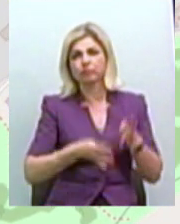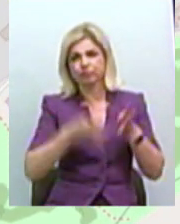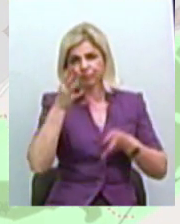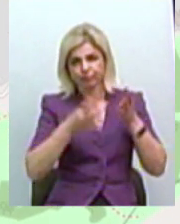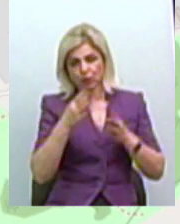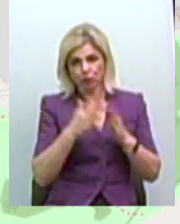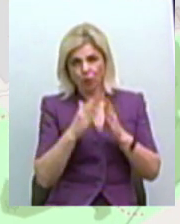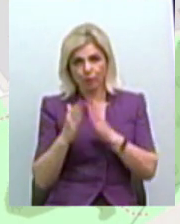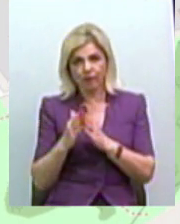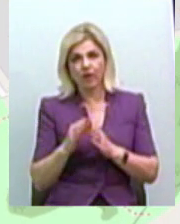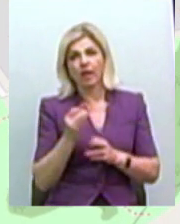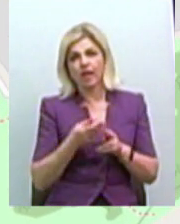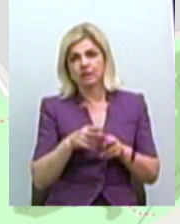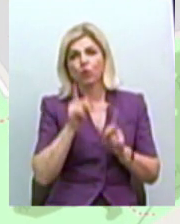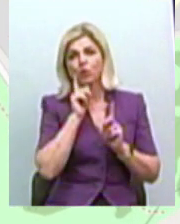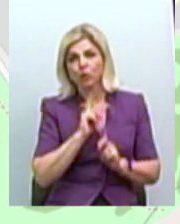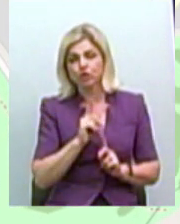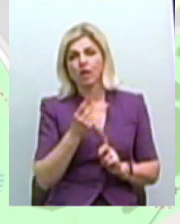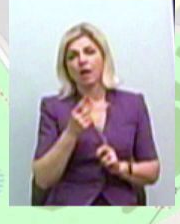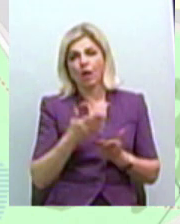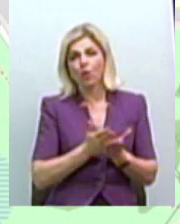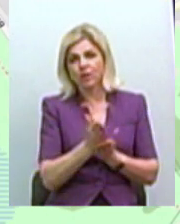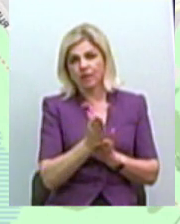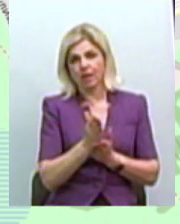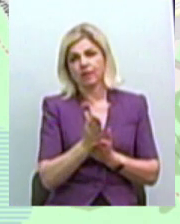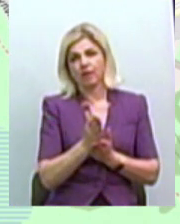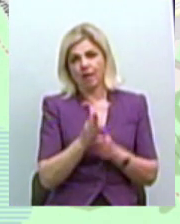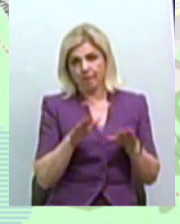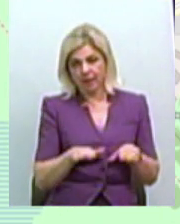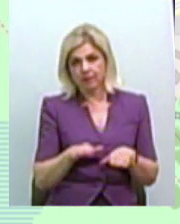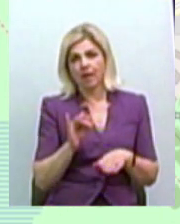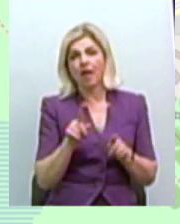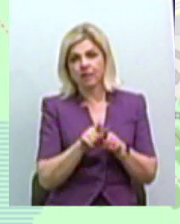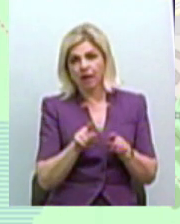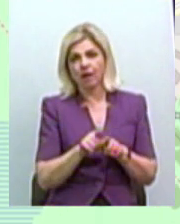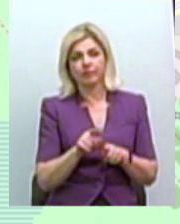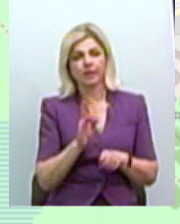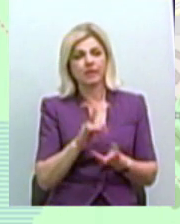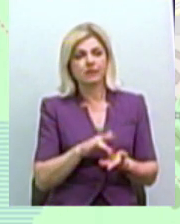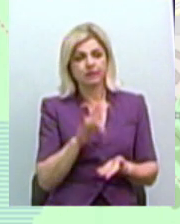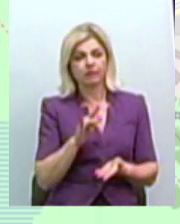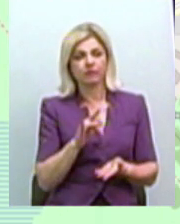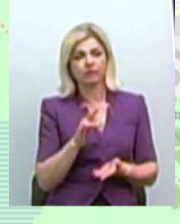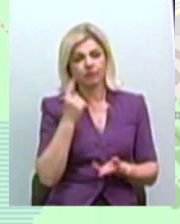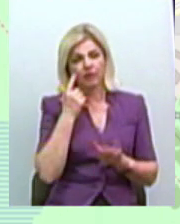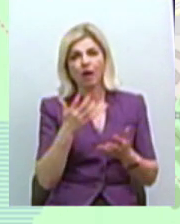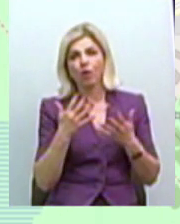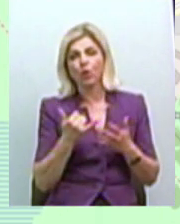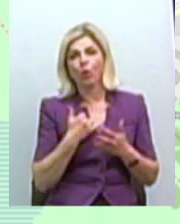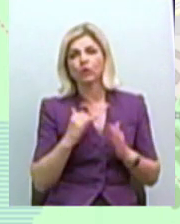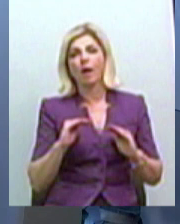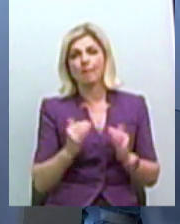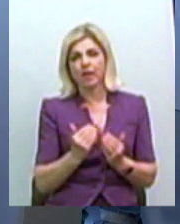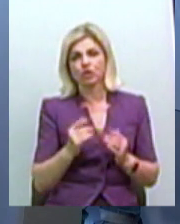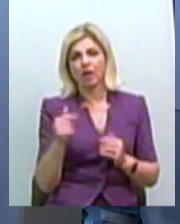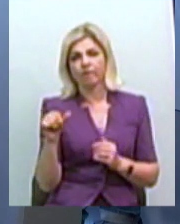Так, багатоповерхівок. І це дуже зручно в логістичному контексті. Те ж сама картинка і у Дякую, центральному Анну, районі. Зрозуміло. У нас так. Менше хвилини. І